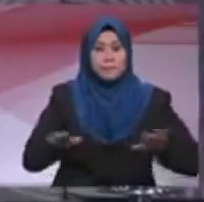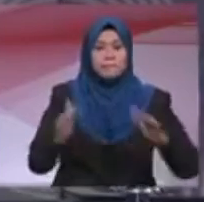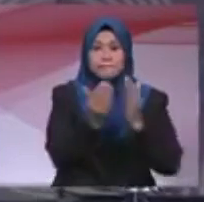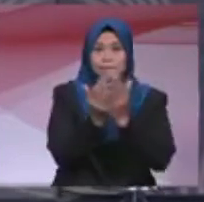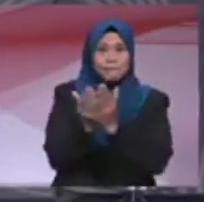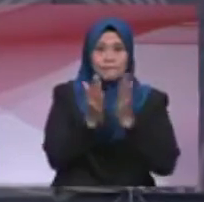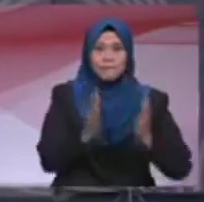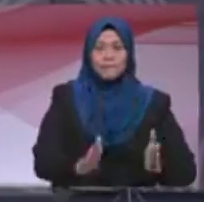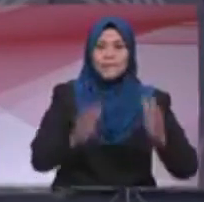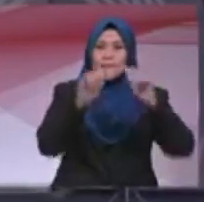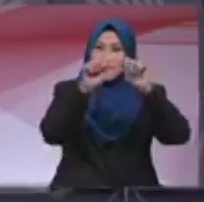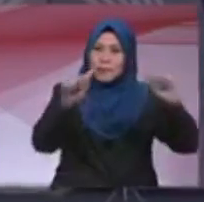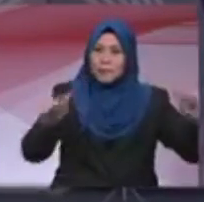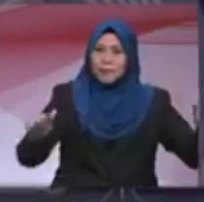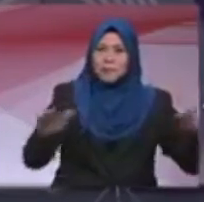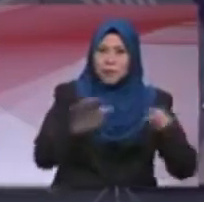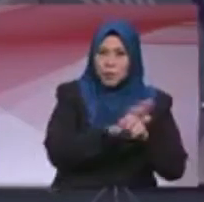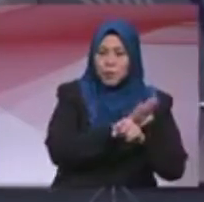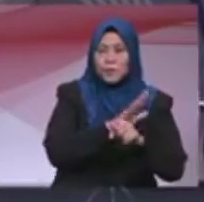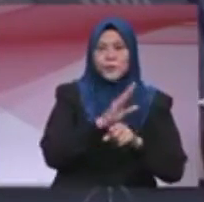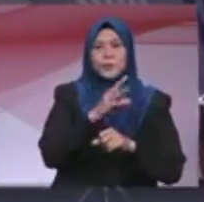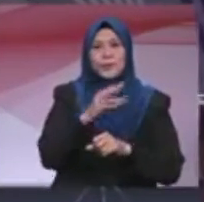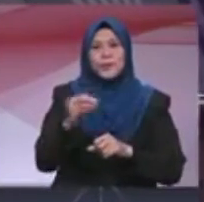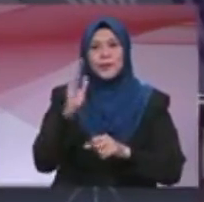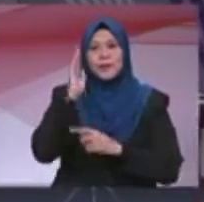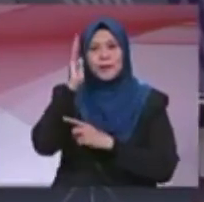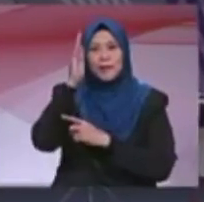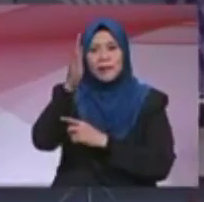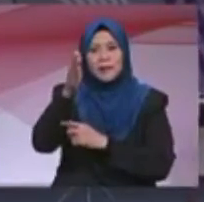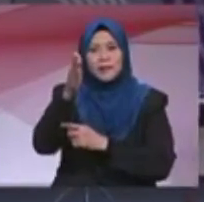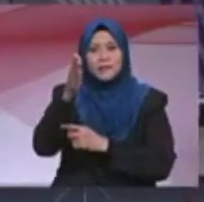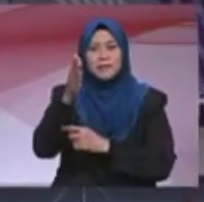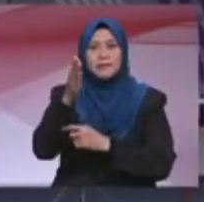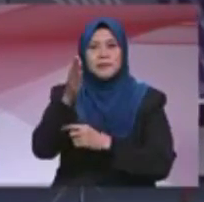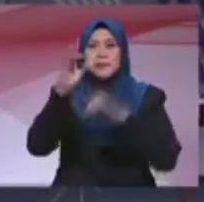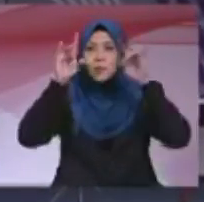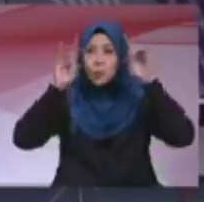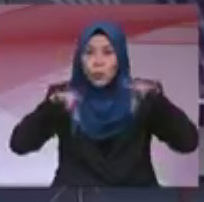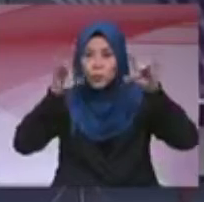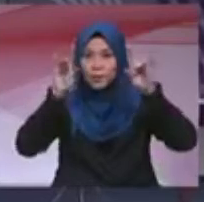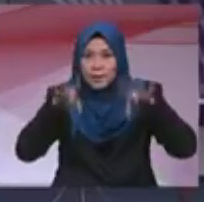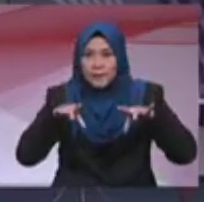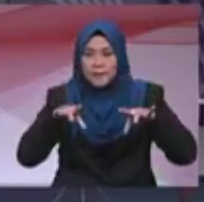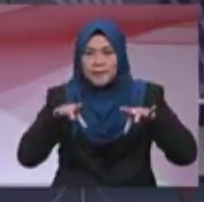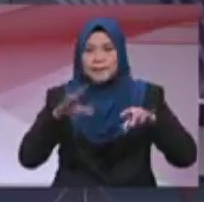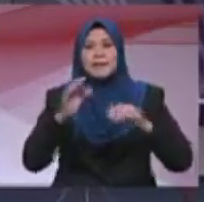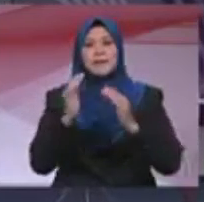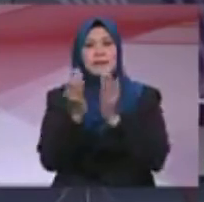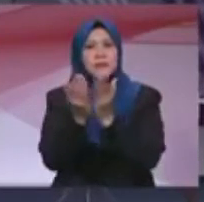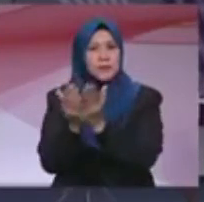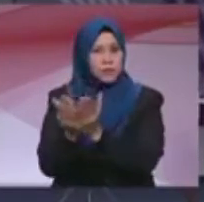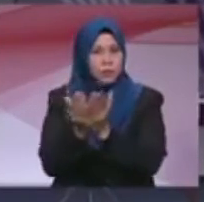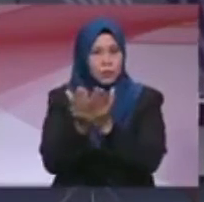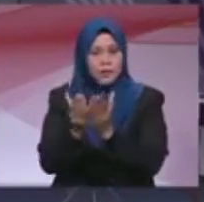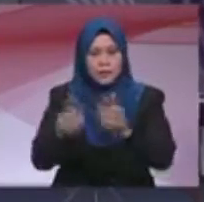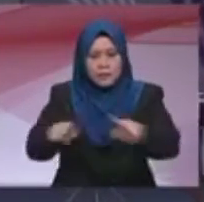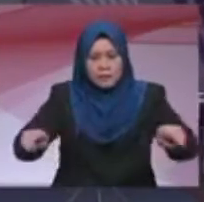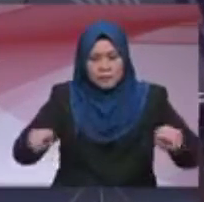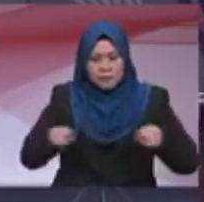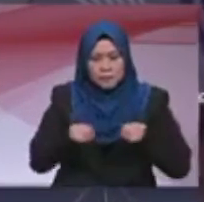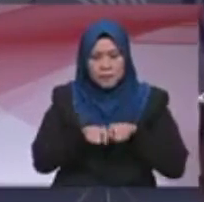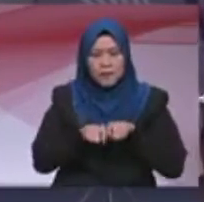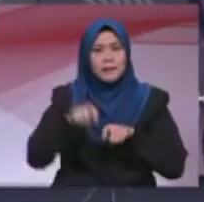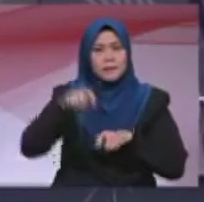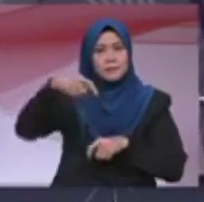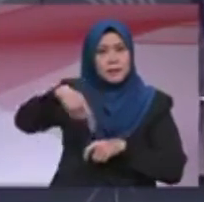juga asrama sekolah harian yang akan menduduki peperiksaan tadi dan sekolah tersebut terletak dalam